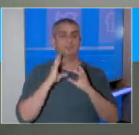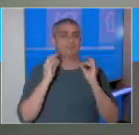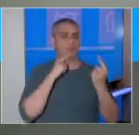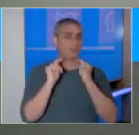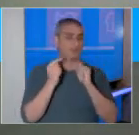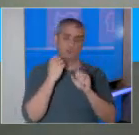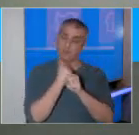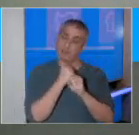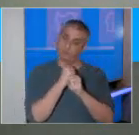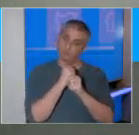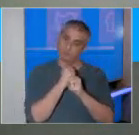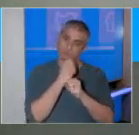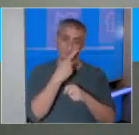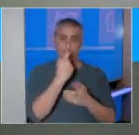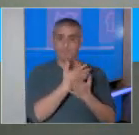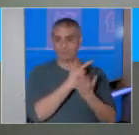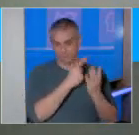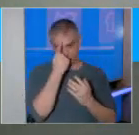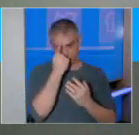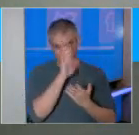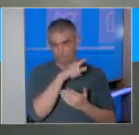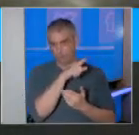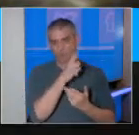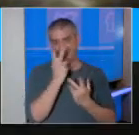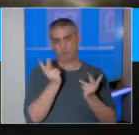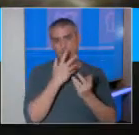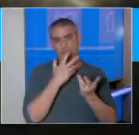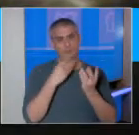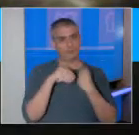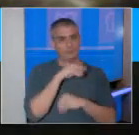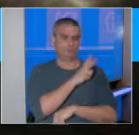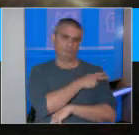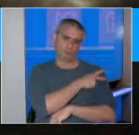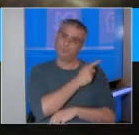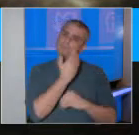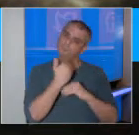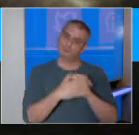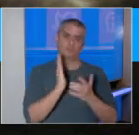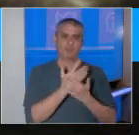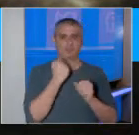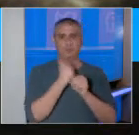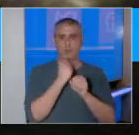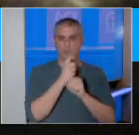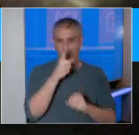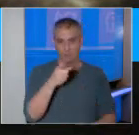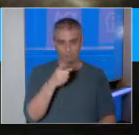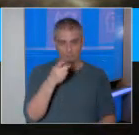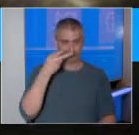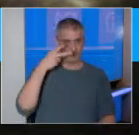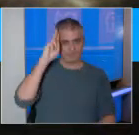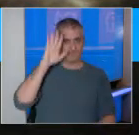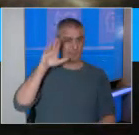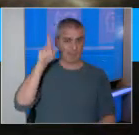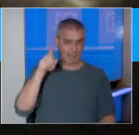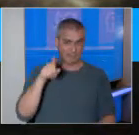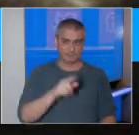דיון האם יעשו את זה במאה שערים, כי הם יודעים שבשכונה שם הם יכולים יותר להסתדר עם המשטרה, בסופו של דבר הוחלט לעשות את זה בביתר